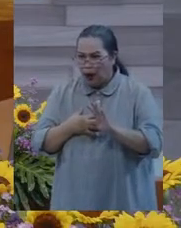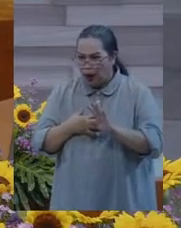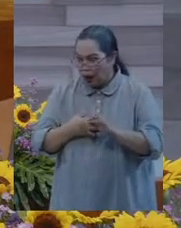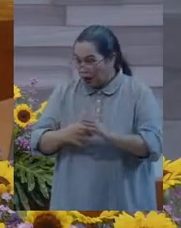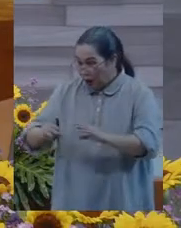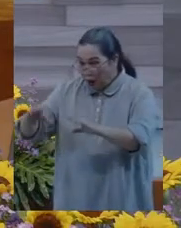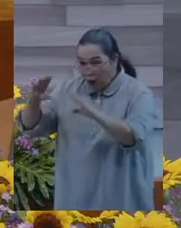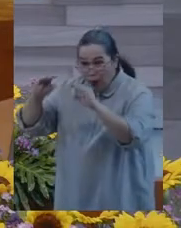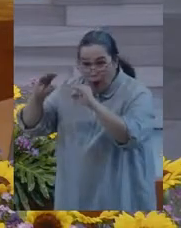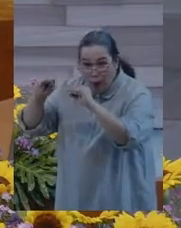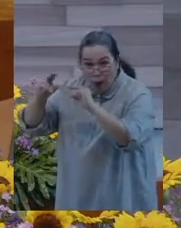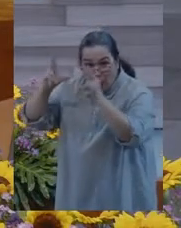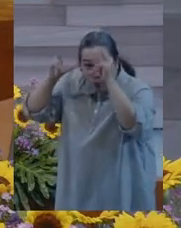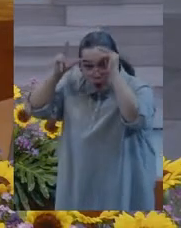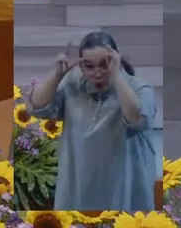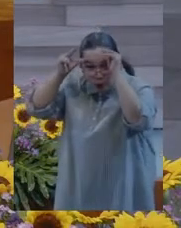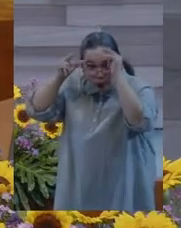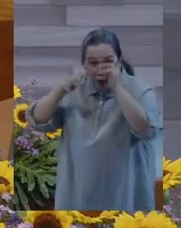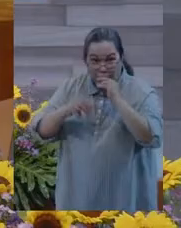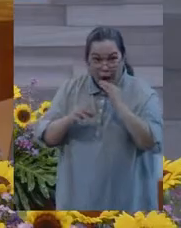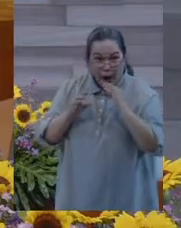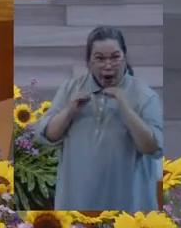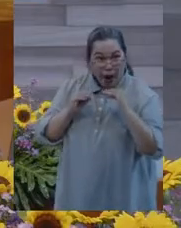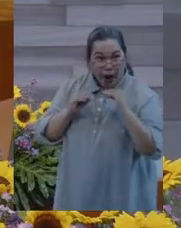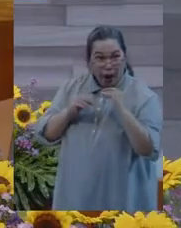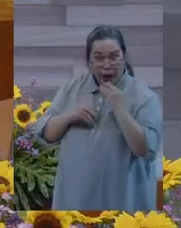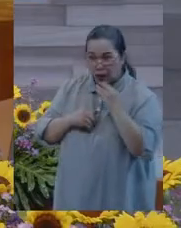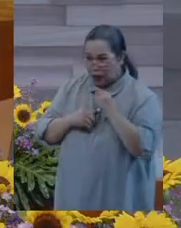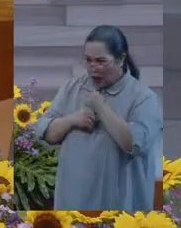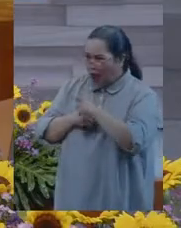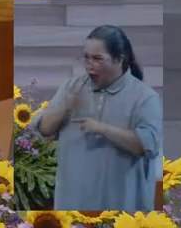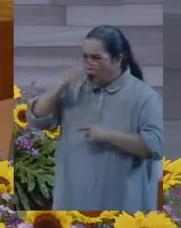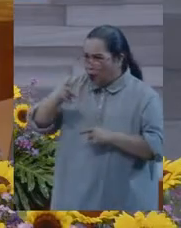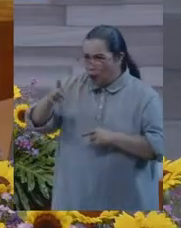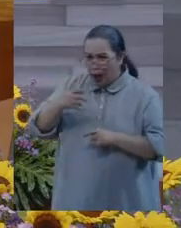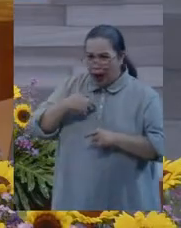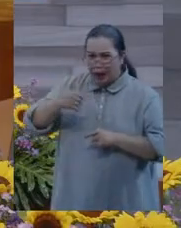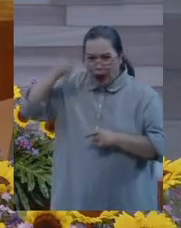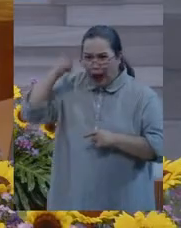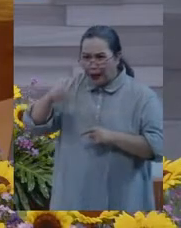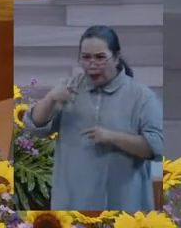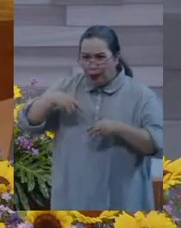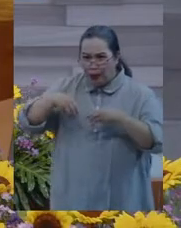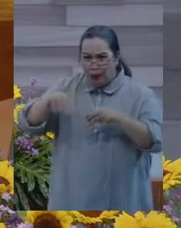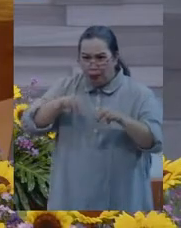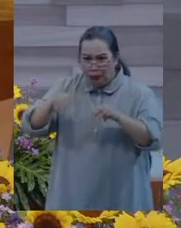kinausap niya yung donkey. Sabi niya, hey, ayaw mo kasi kumilos.